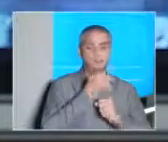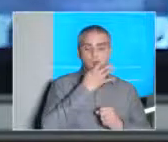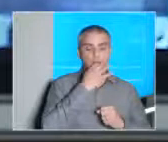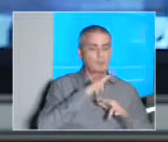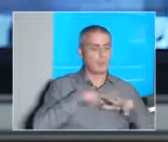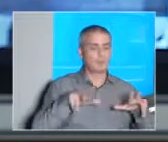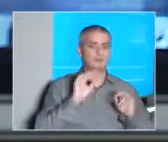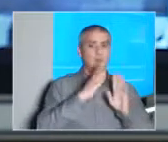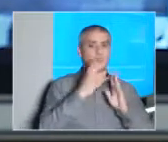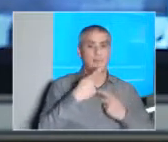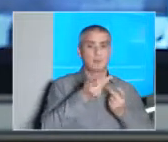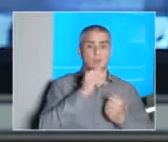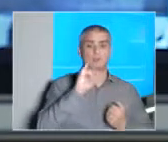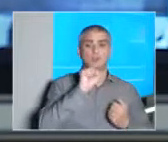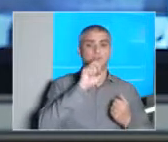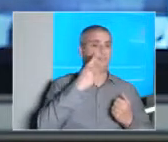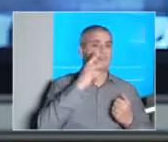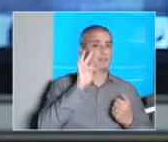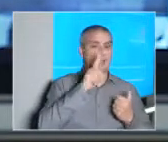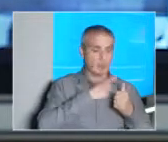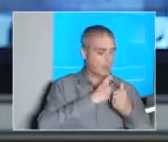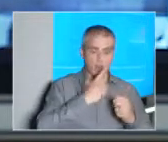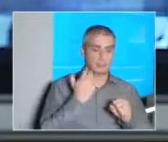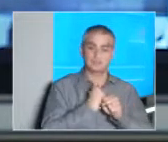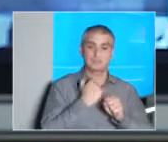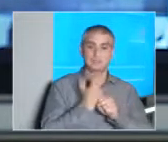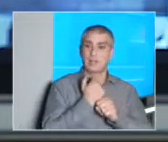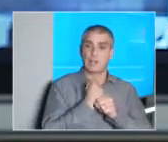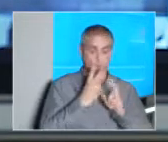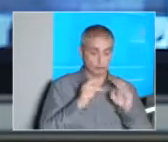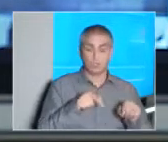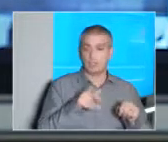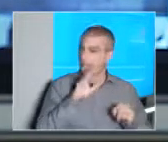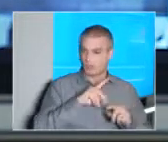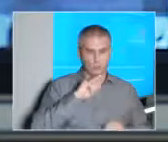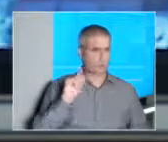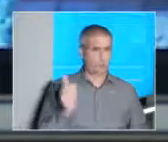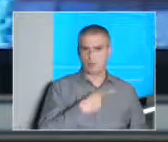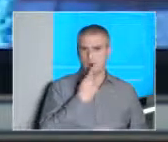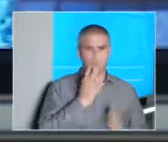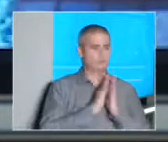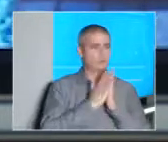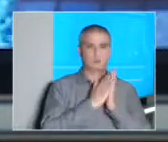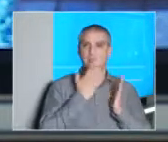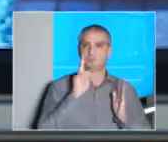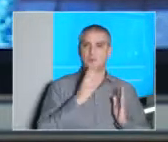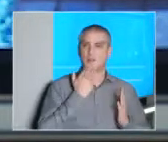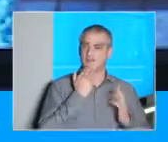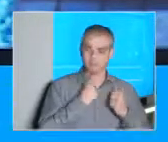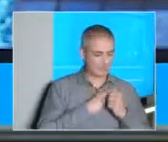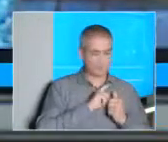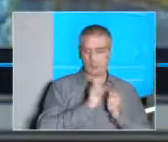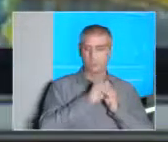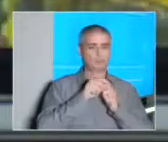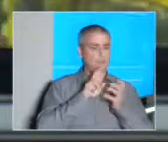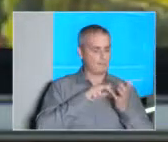לשיפור במצבו של בית החולים יוספטל. הוא לא הצליח לגרום לזה שהעיר הזאת, למרות שכולם מחזיקי תעודות זהות כחולות, כולם